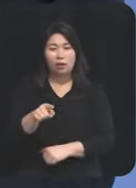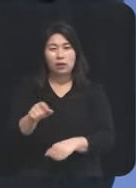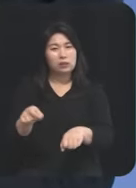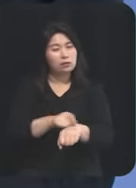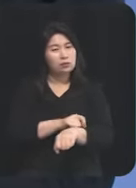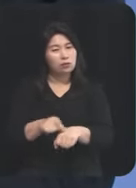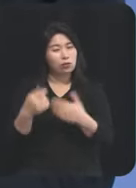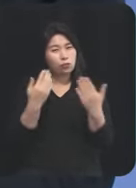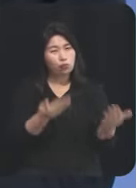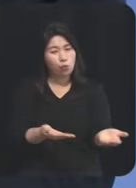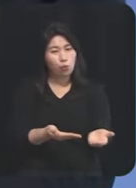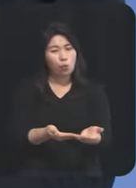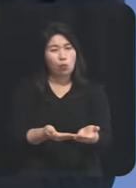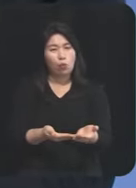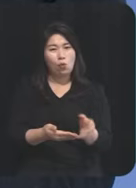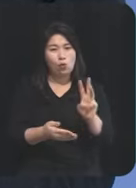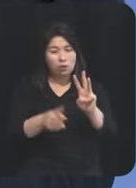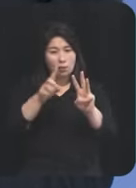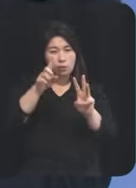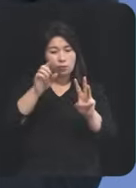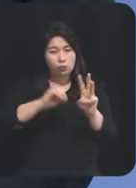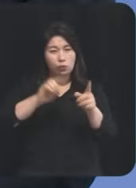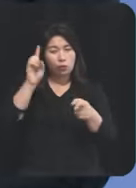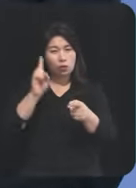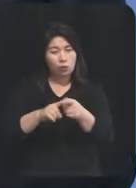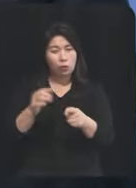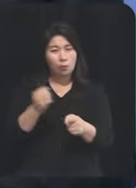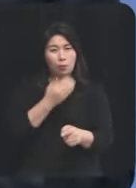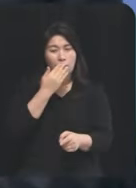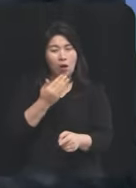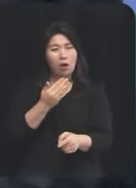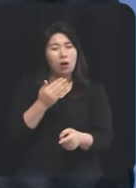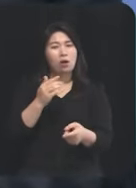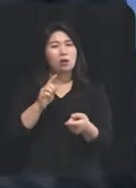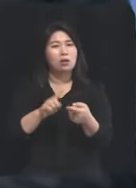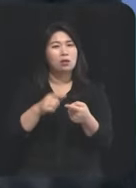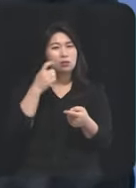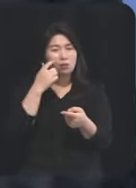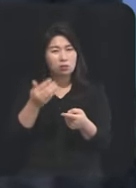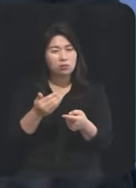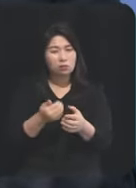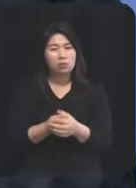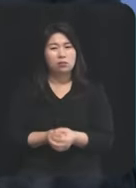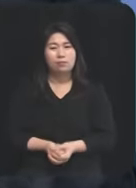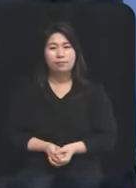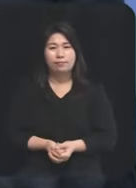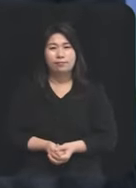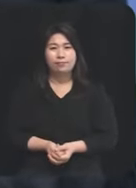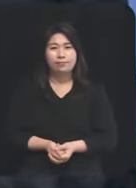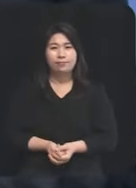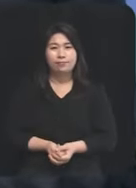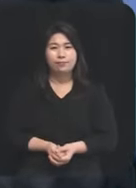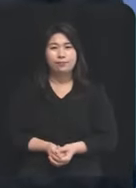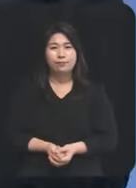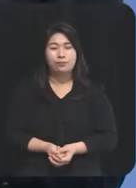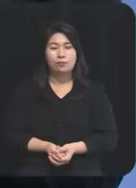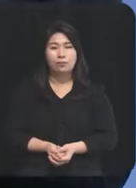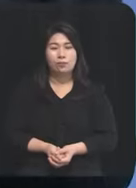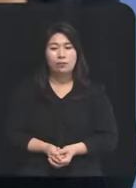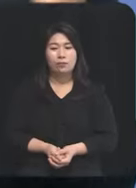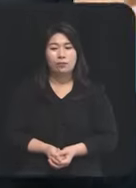특례 법정률을 유지할 수 있는가 마는가의 문제는 물론 비중이 있을 수 있습니다만 우리가